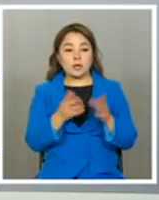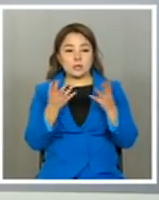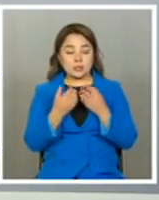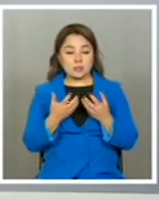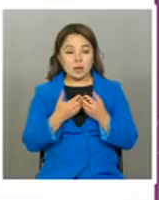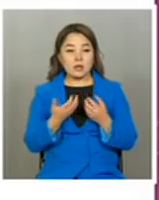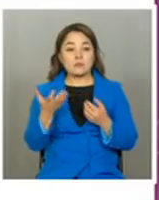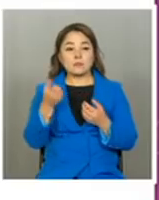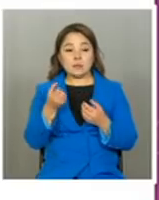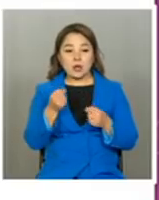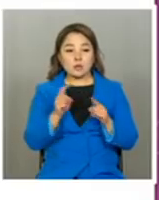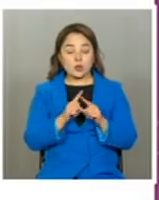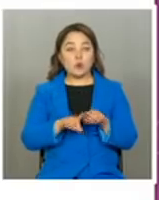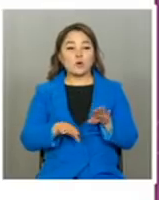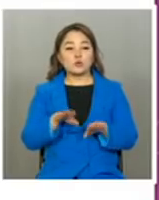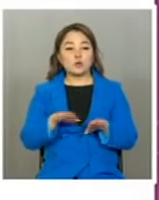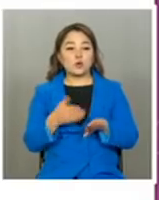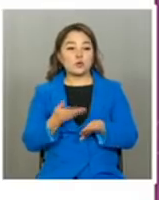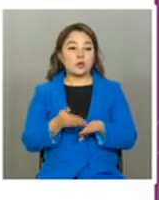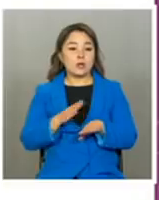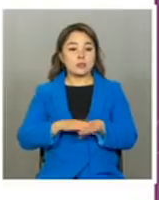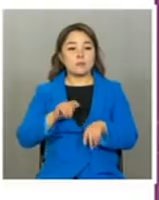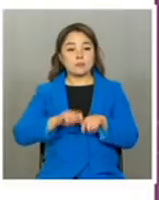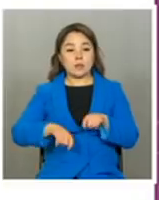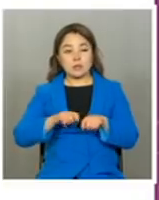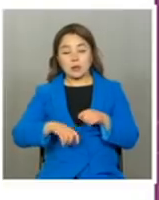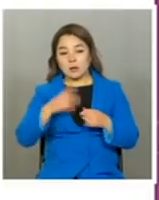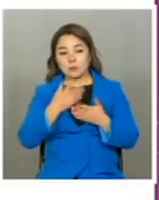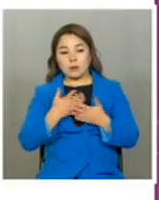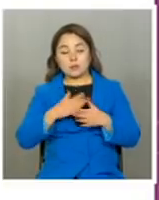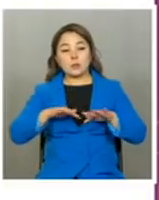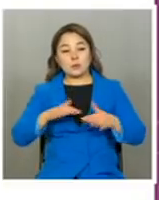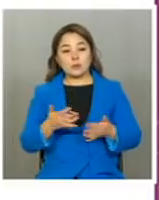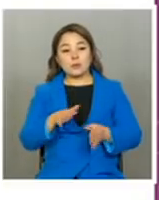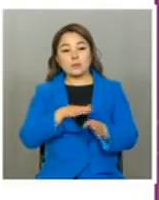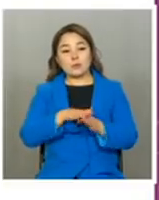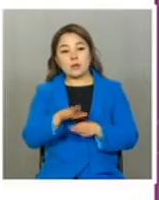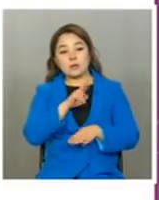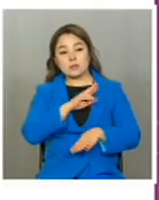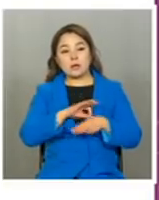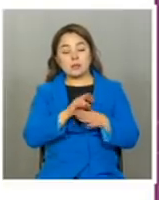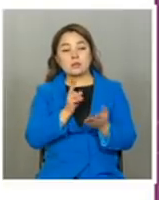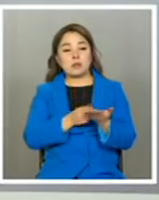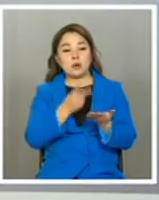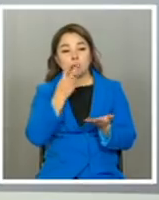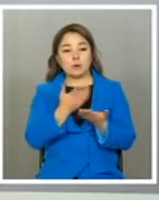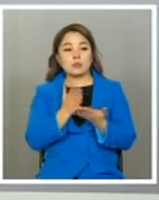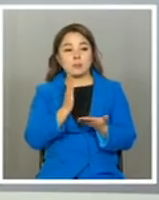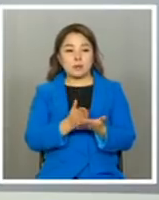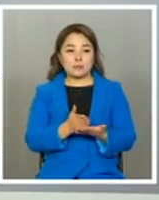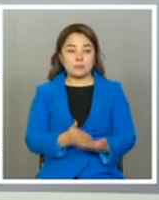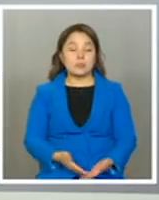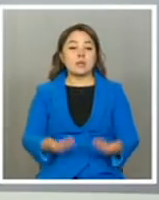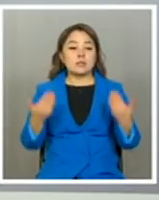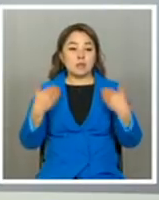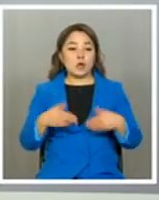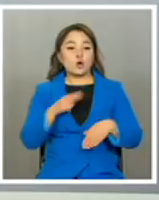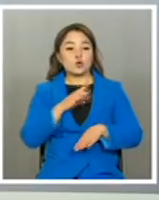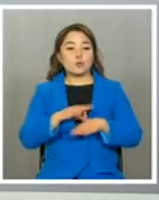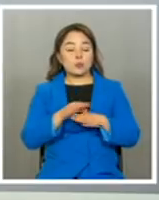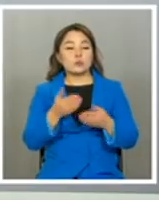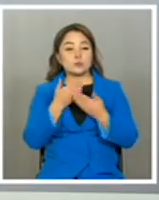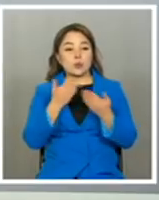кейіннен жүктерді көтеру арқылы біз қажудың қалай жүзеге асатындығын дәлелдеген болатынбыз. Ал дене жұмысының